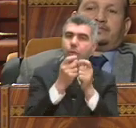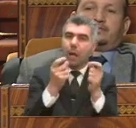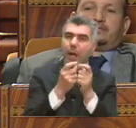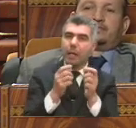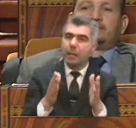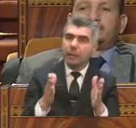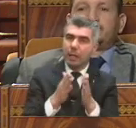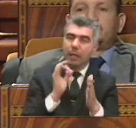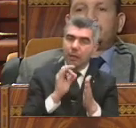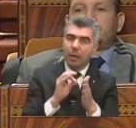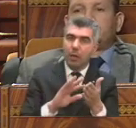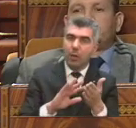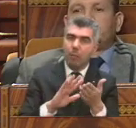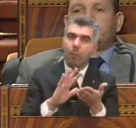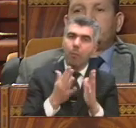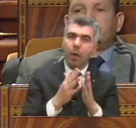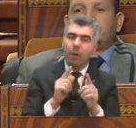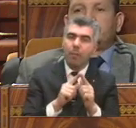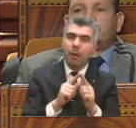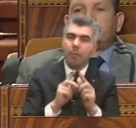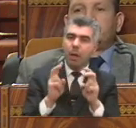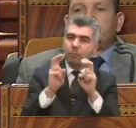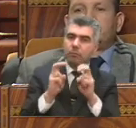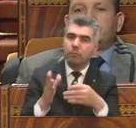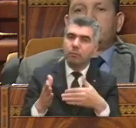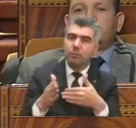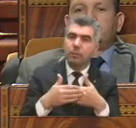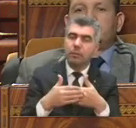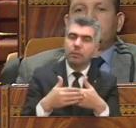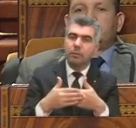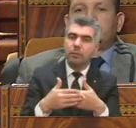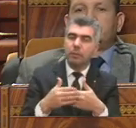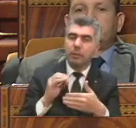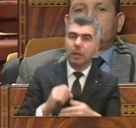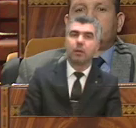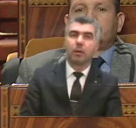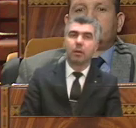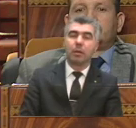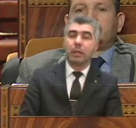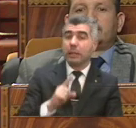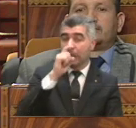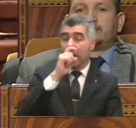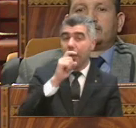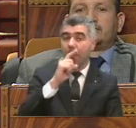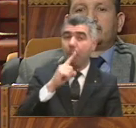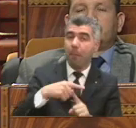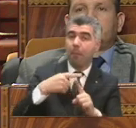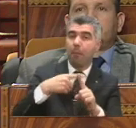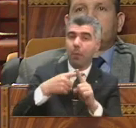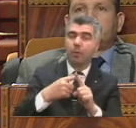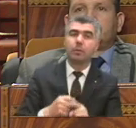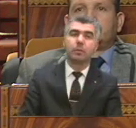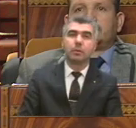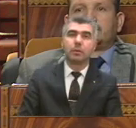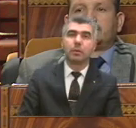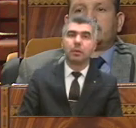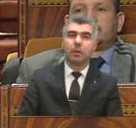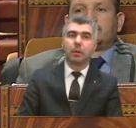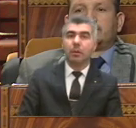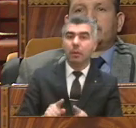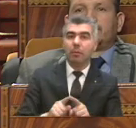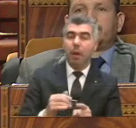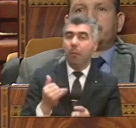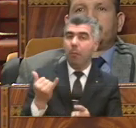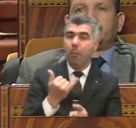والصغرى والمتوسطة المفلسة أو على حافة الإفلاس مخيفة وتدعو للقلق باعتبارها المكون